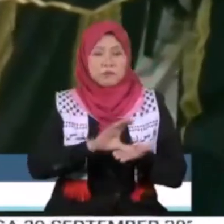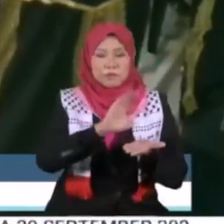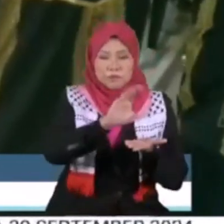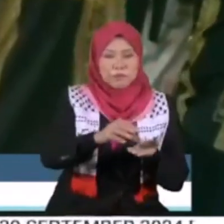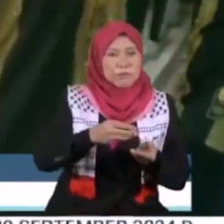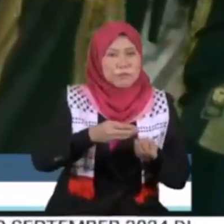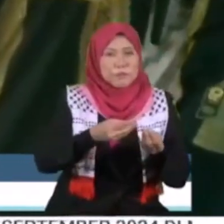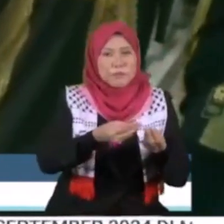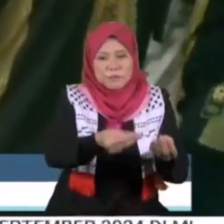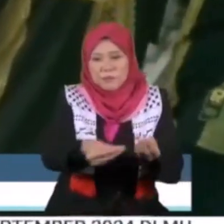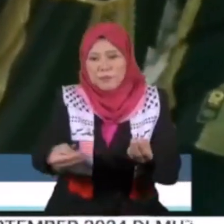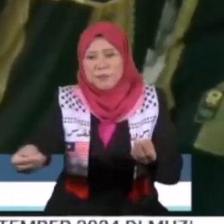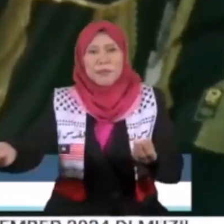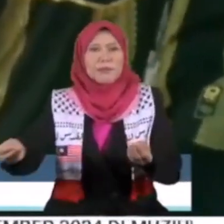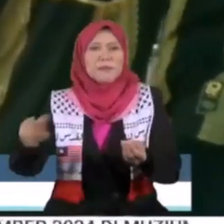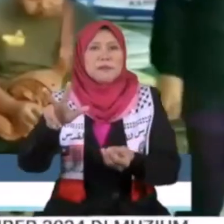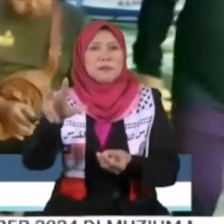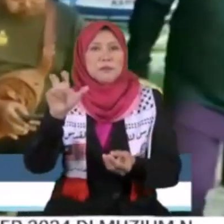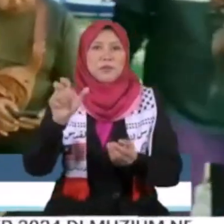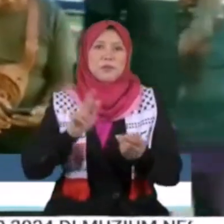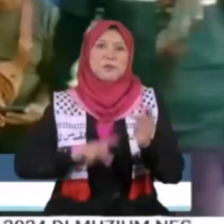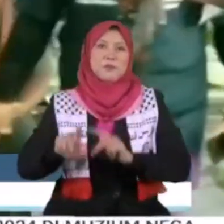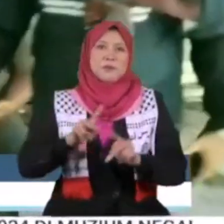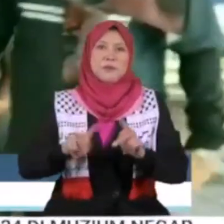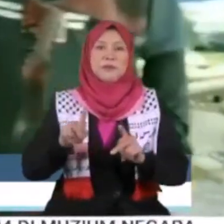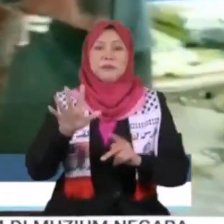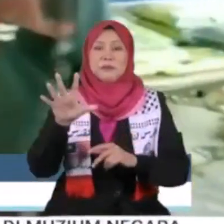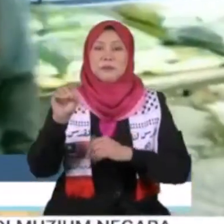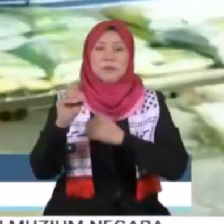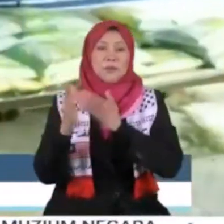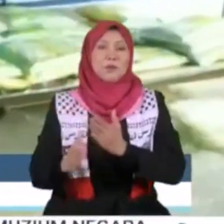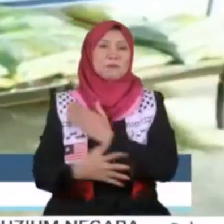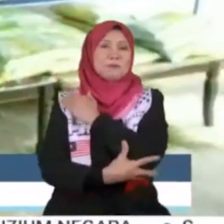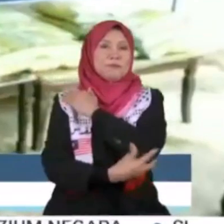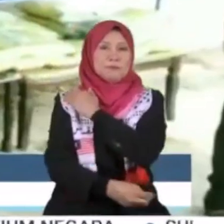300 penduduk setempat. 50 asnaf turut menerima sumbangan